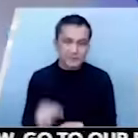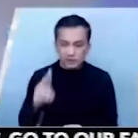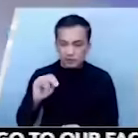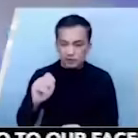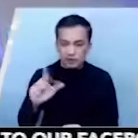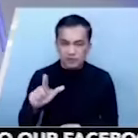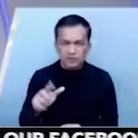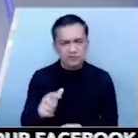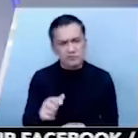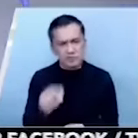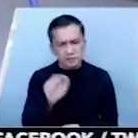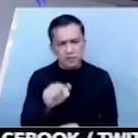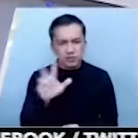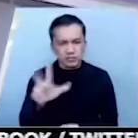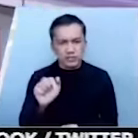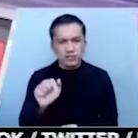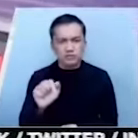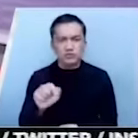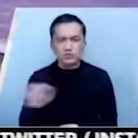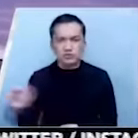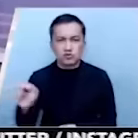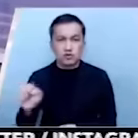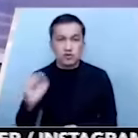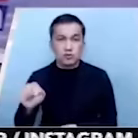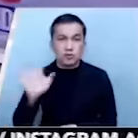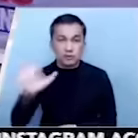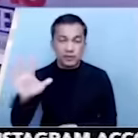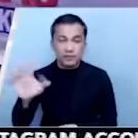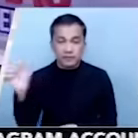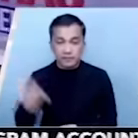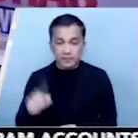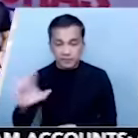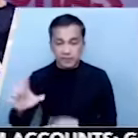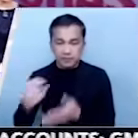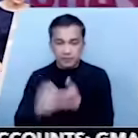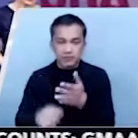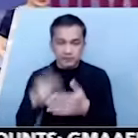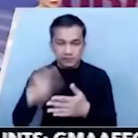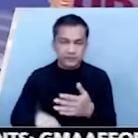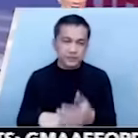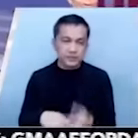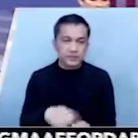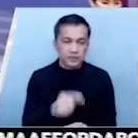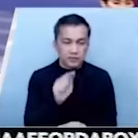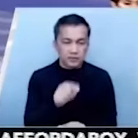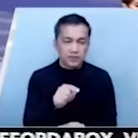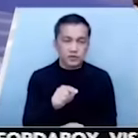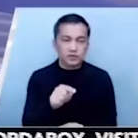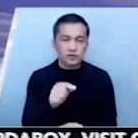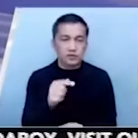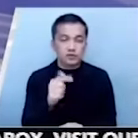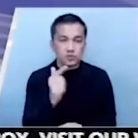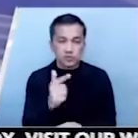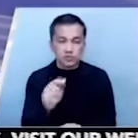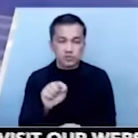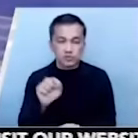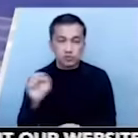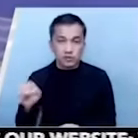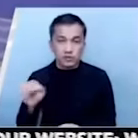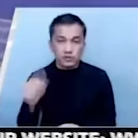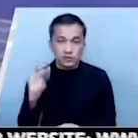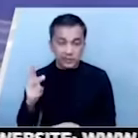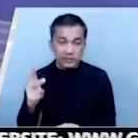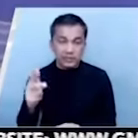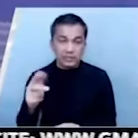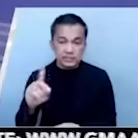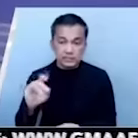centavos per liter ang bawas presyo ng gasolina. 20 to 30 centavos kada litro naman sa diesel. Naunang sinabi ng Department